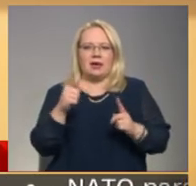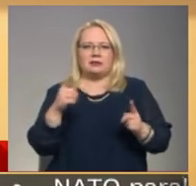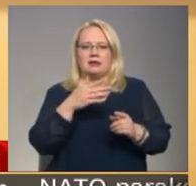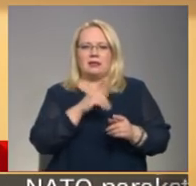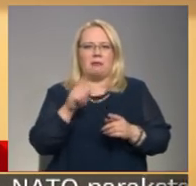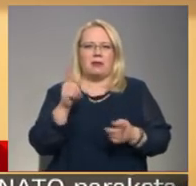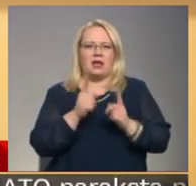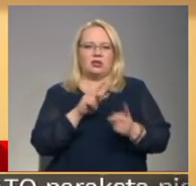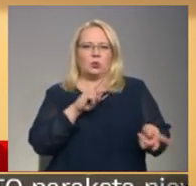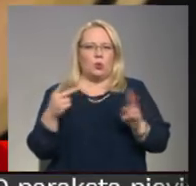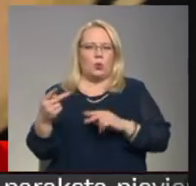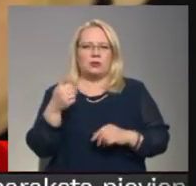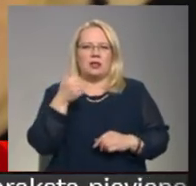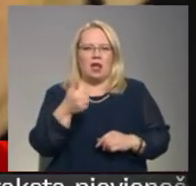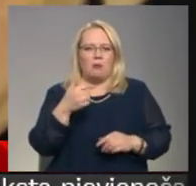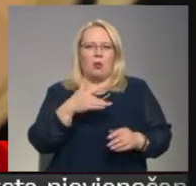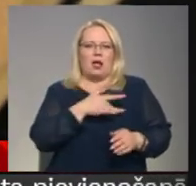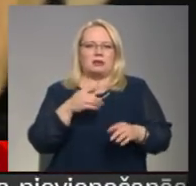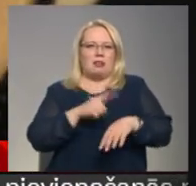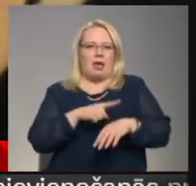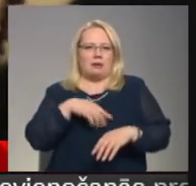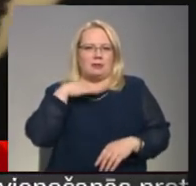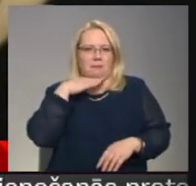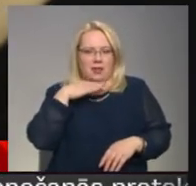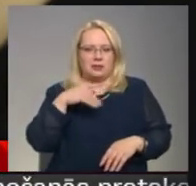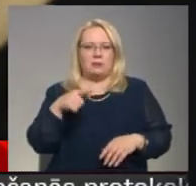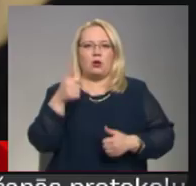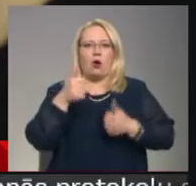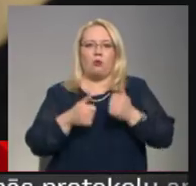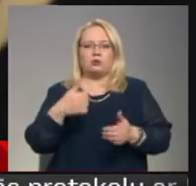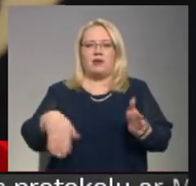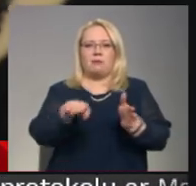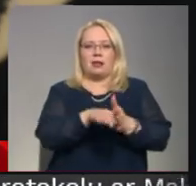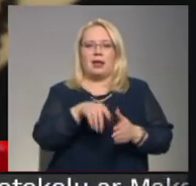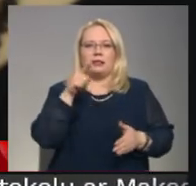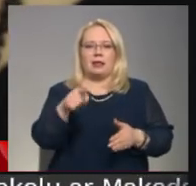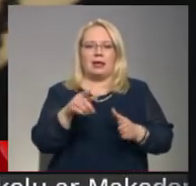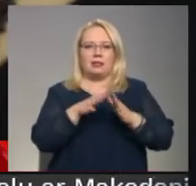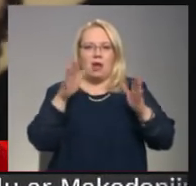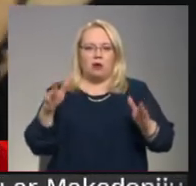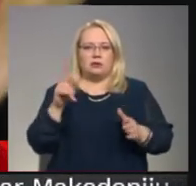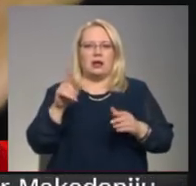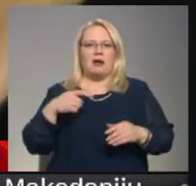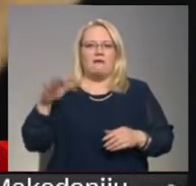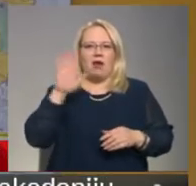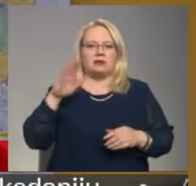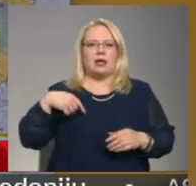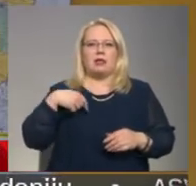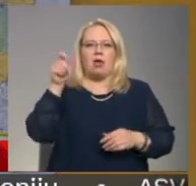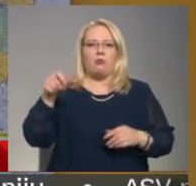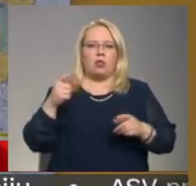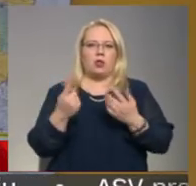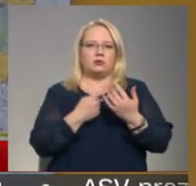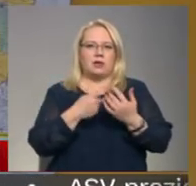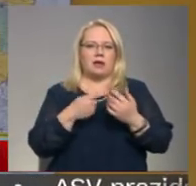labi un likās, ka pietrūkst laiks. Konkursā no katras valsts var piedalīties tik daudz skolu, cik ir šīs valsts deputātu skaits Eiropas